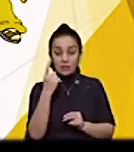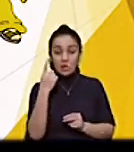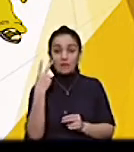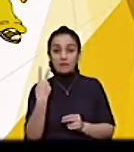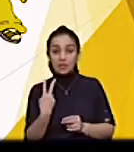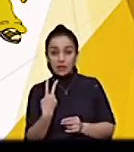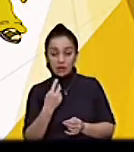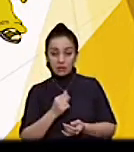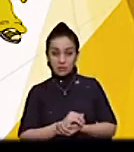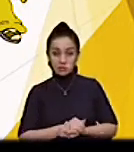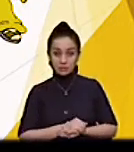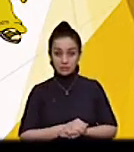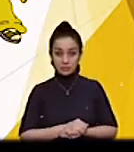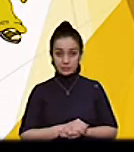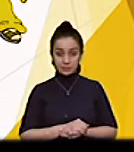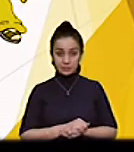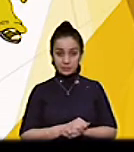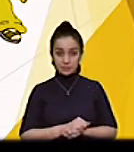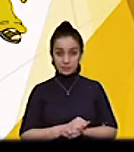1/2.